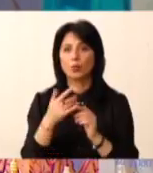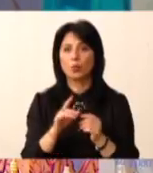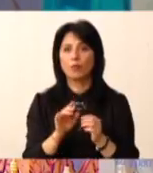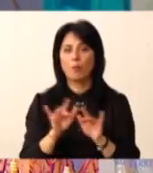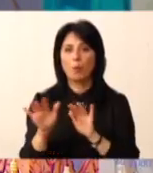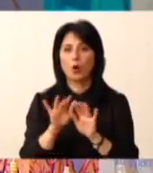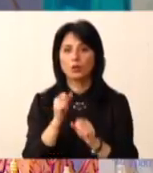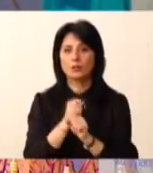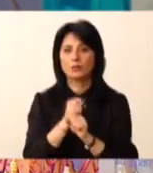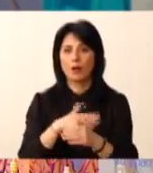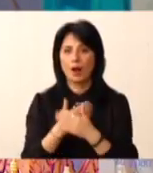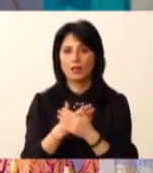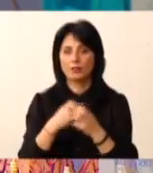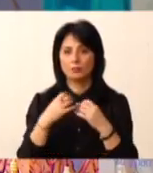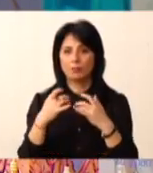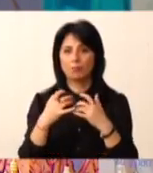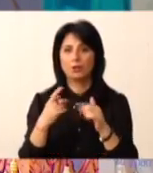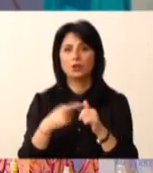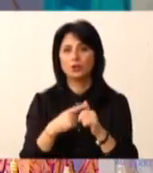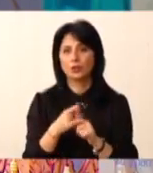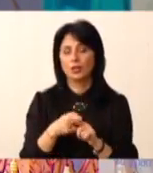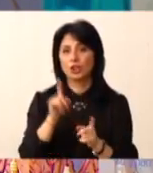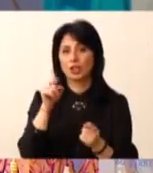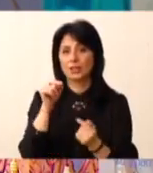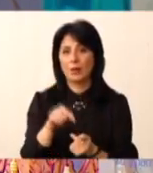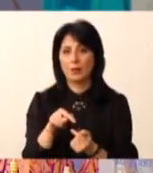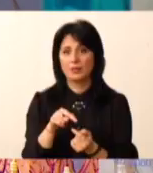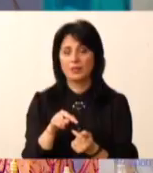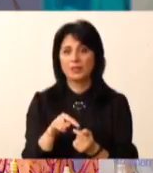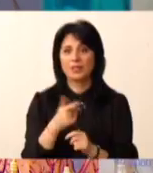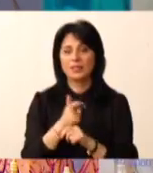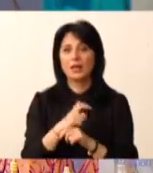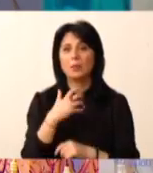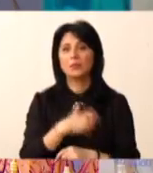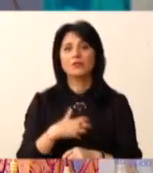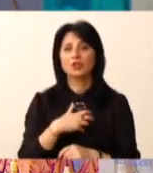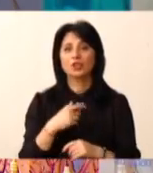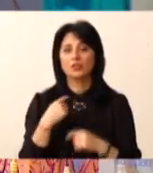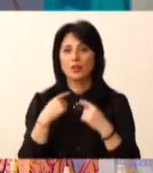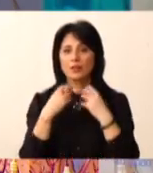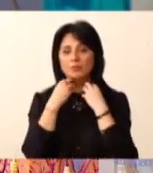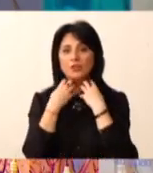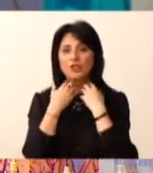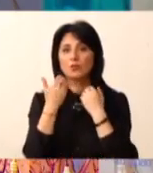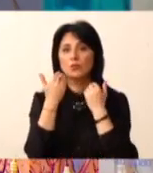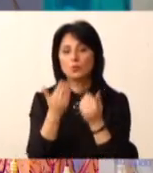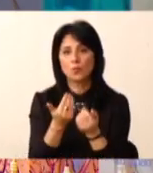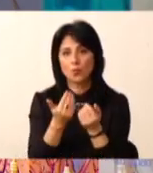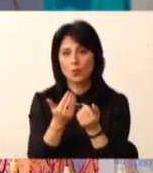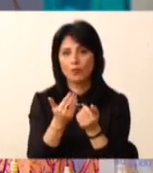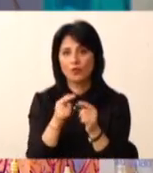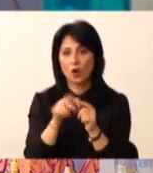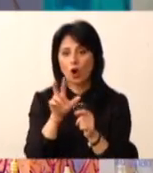ამ პროცესში და წამყვან როლს ასრულებენ. შესაბამისად, ძალიან მნიშვნელოვანია ფარისებრი ჯირკვლის მიერ